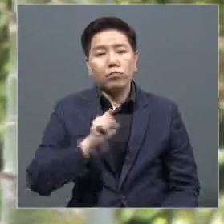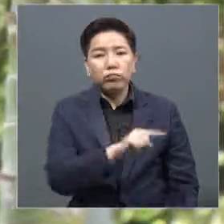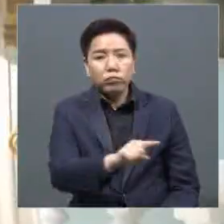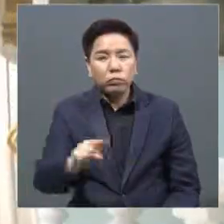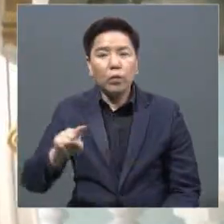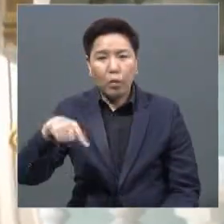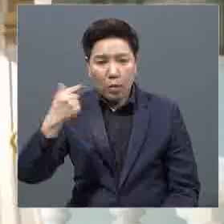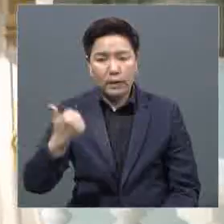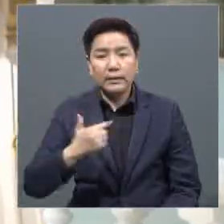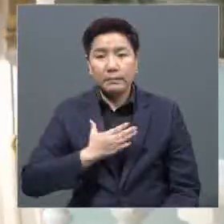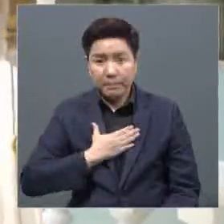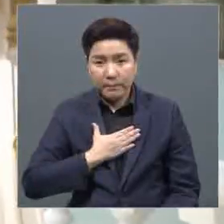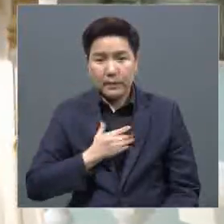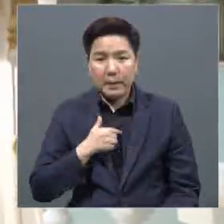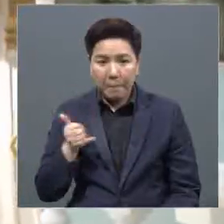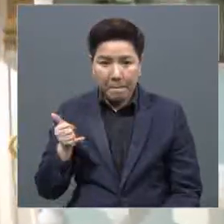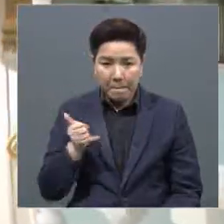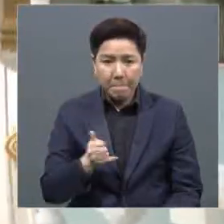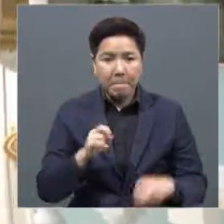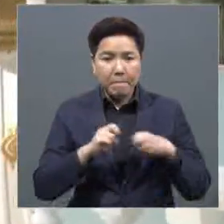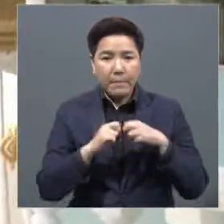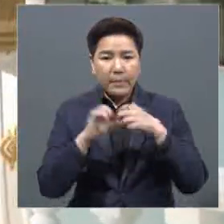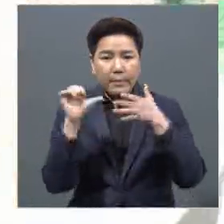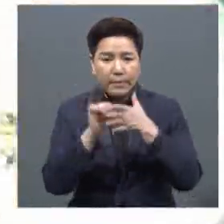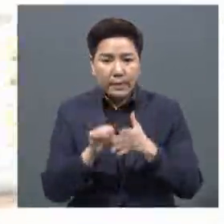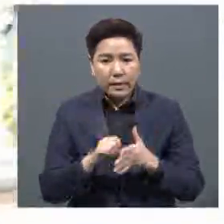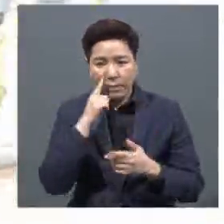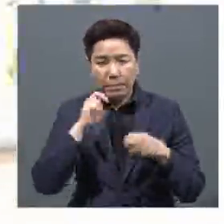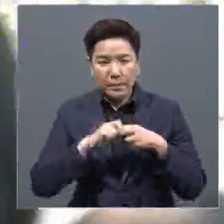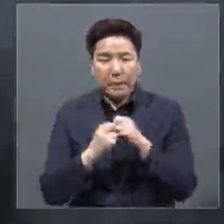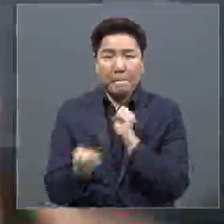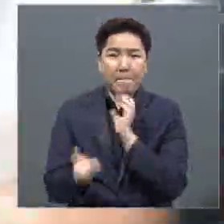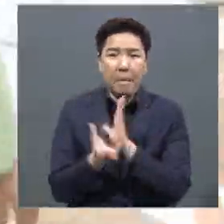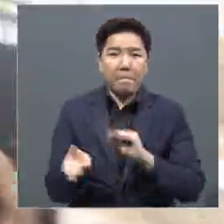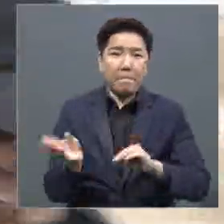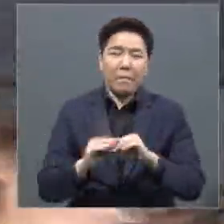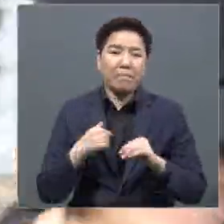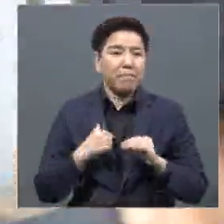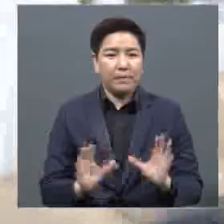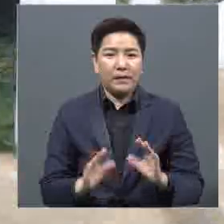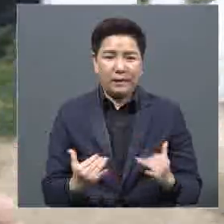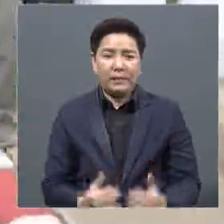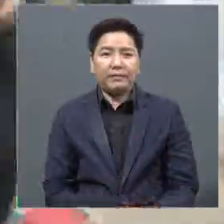อนยืนยันบอกว่าตัวเองเนี่ยมาเพื่อแก้ปัญหาไม่ได้มาสร้างปัญหาเพิ่มนะคะ